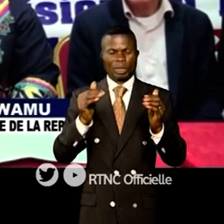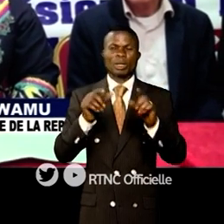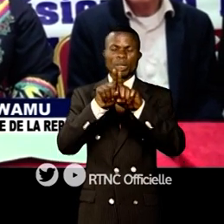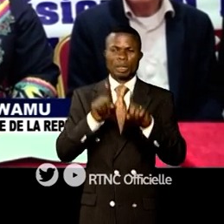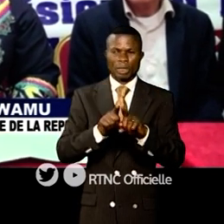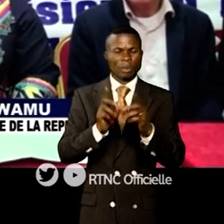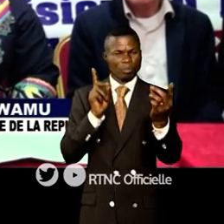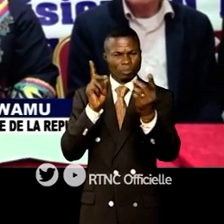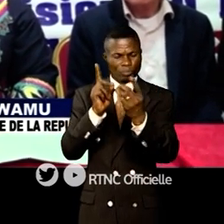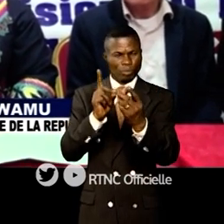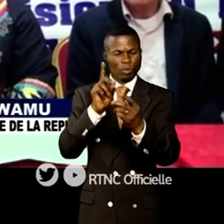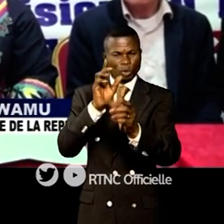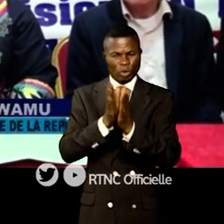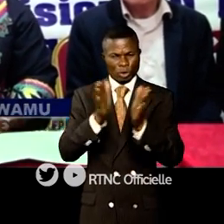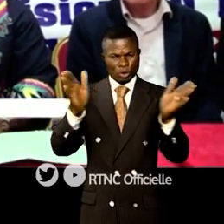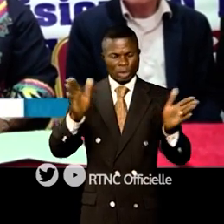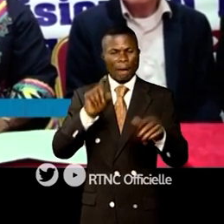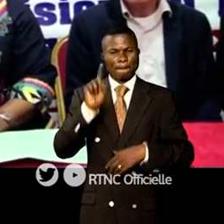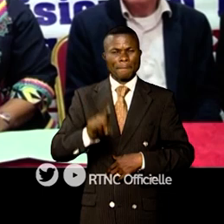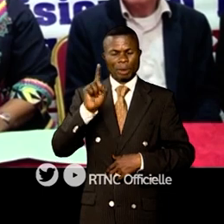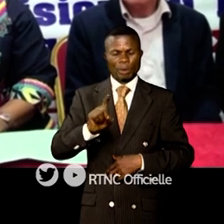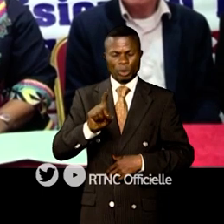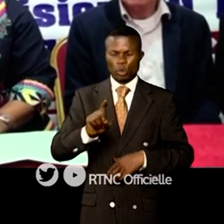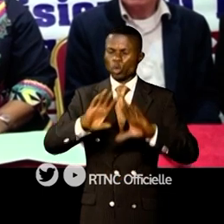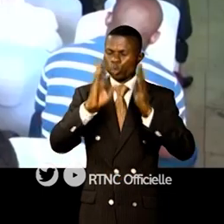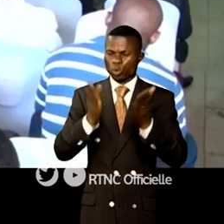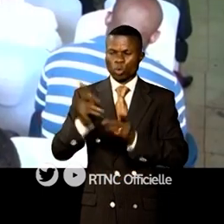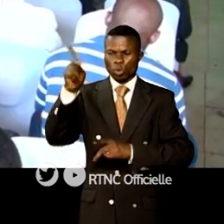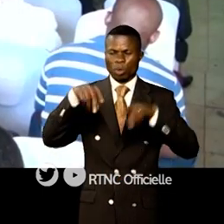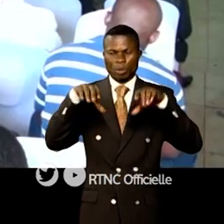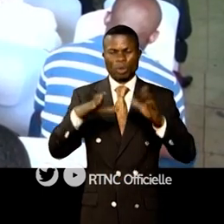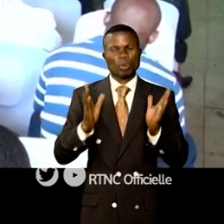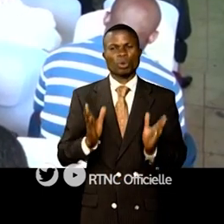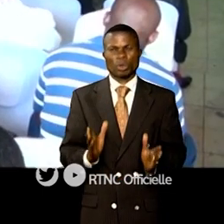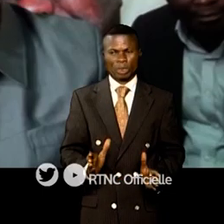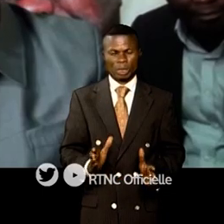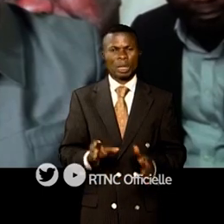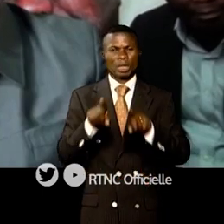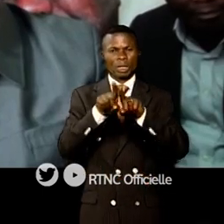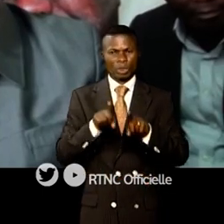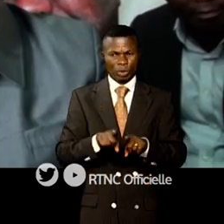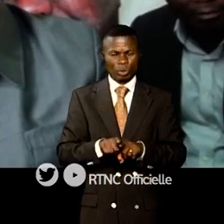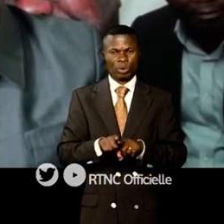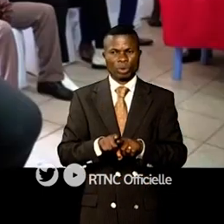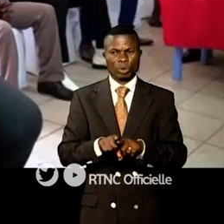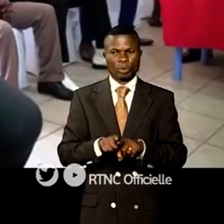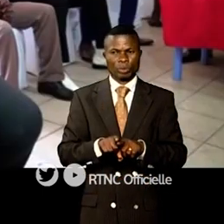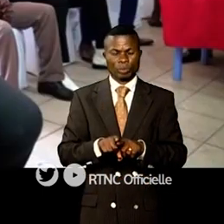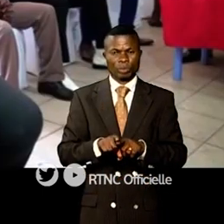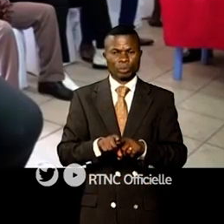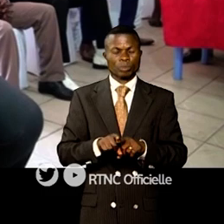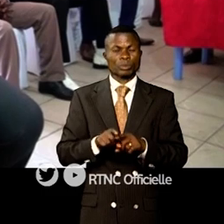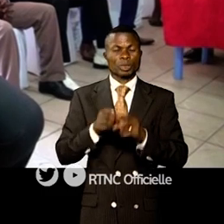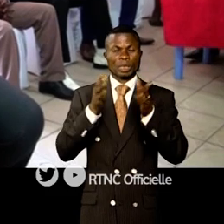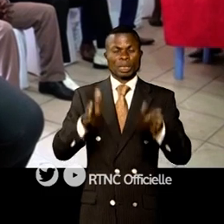a rencontré totalement les attentes et les préoccupations du peuple congolais. Ainsi, le train de